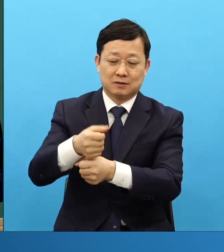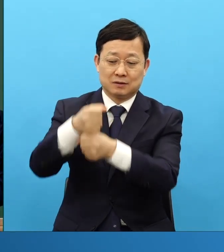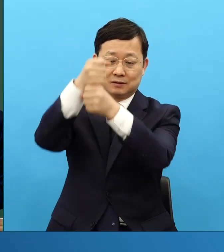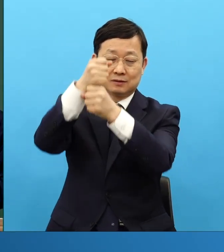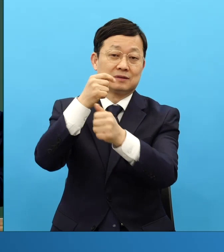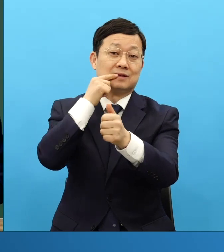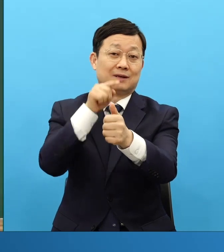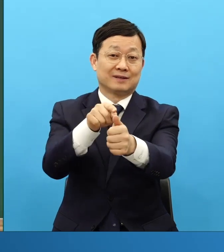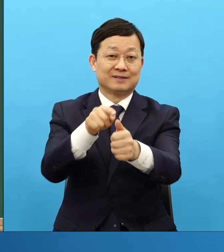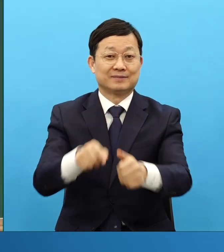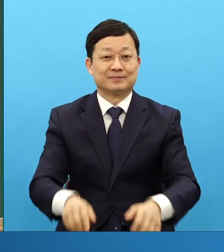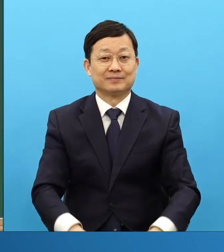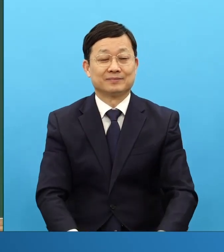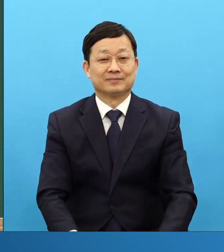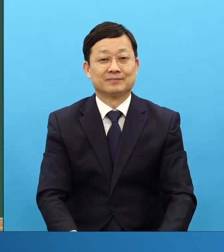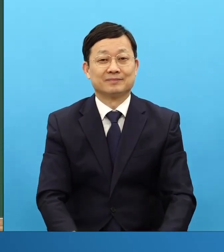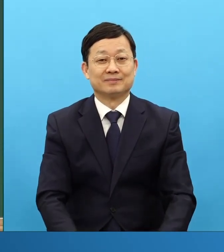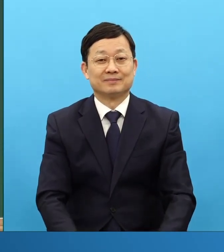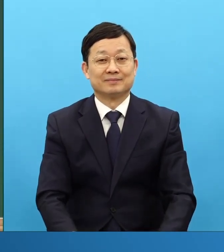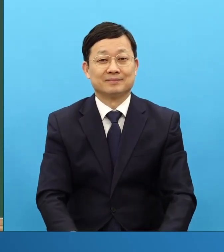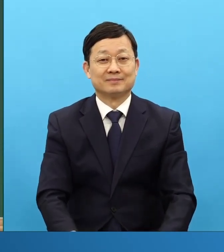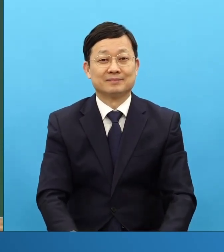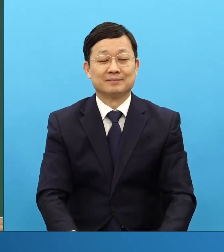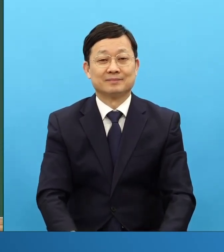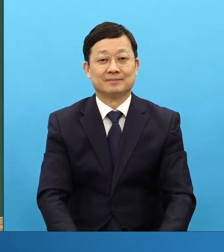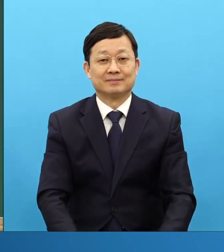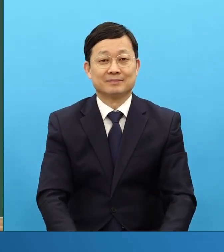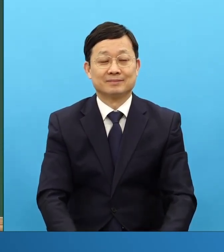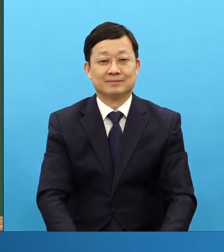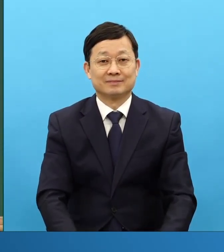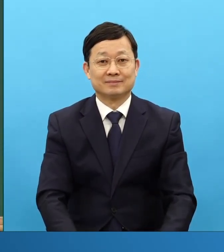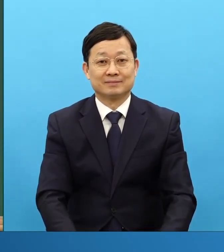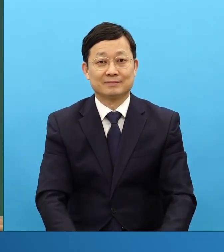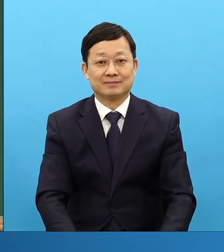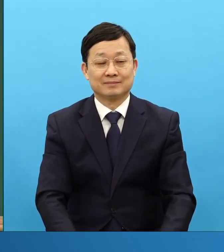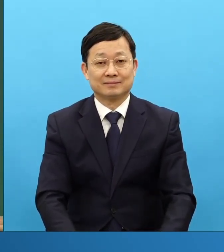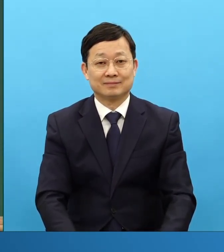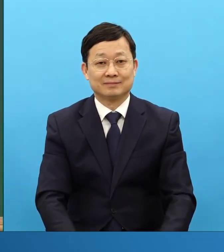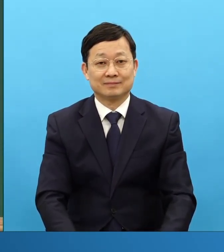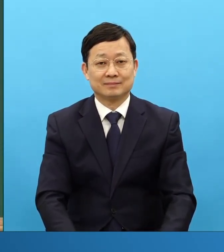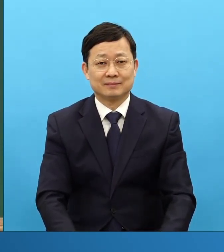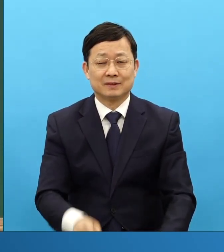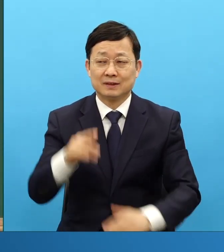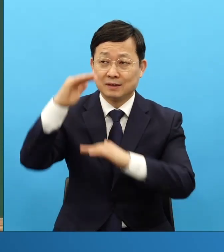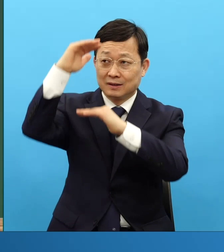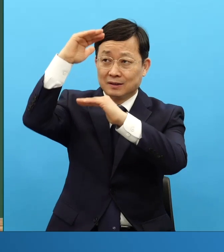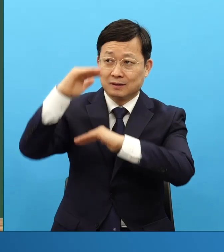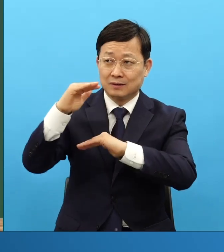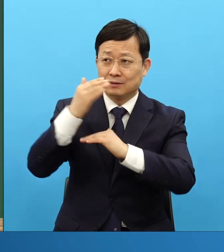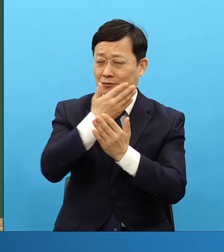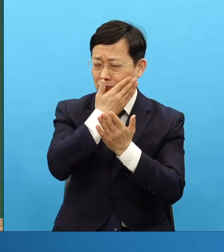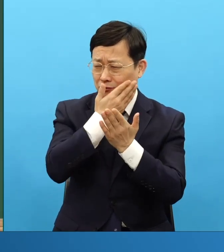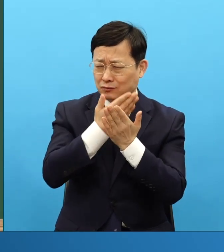nations. 여기서 좀 우리가 좀 생각해야 될 부분이 있습니다. And there are things that we must consider